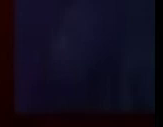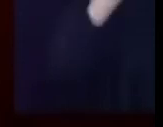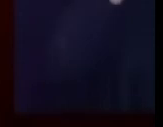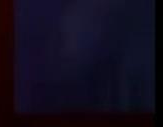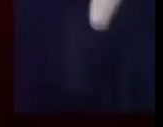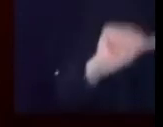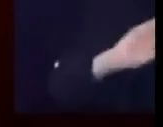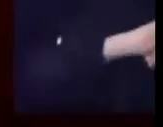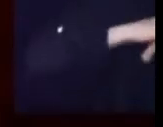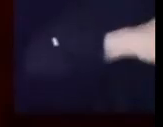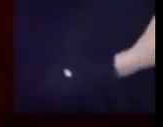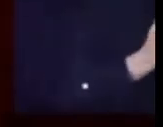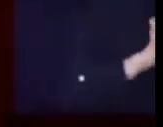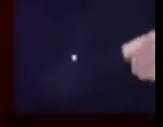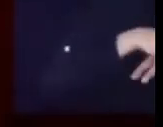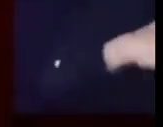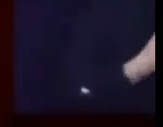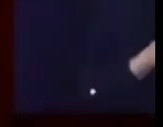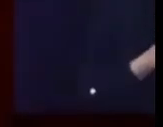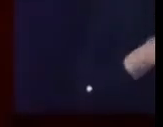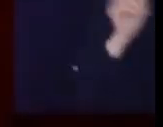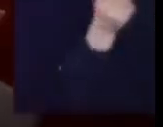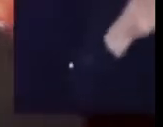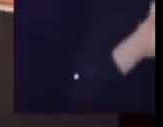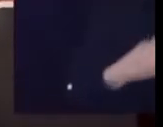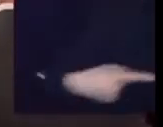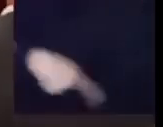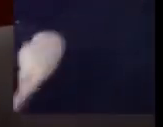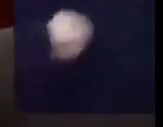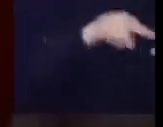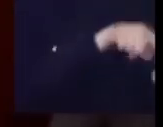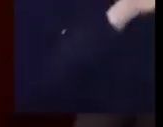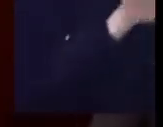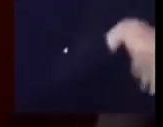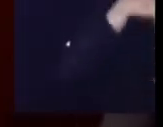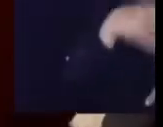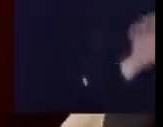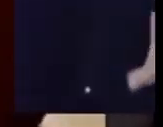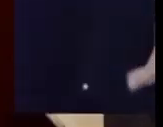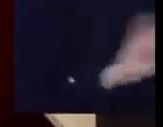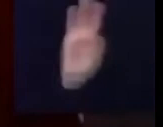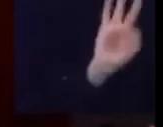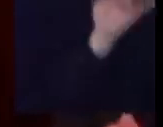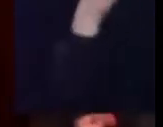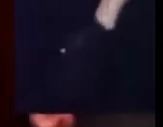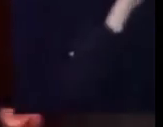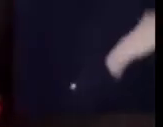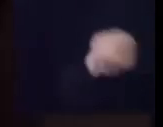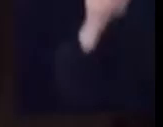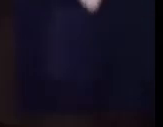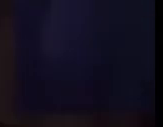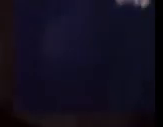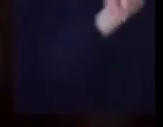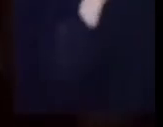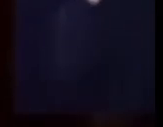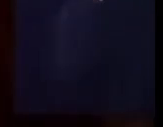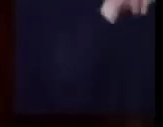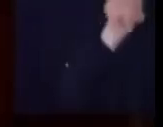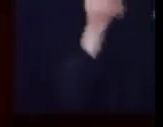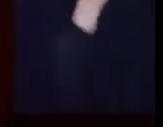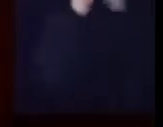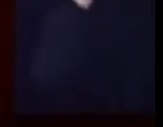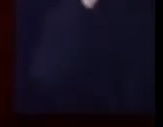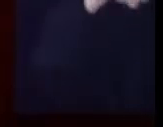la commissione, tergiversa sull'apertura di un dibattito pubblico sul tema. Milan-Inter cosa fanno?